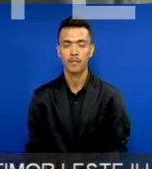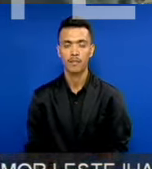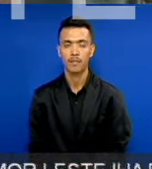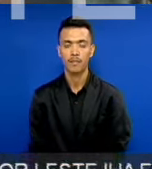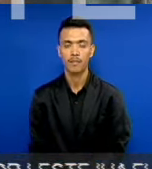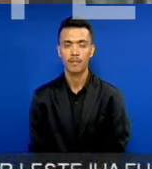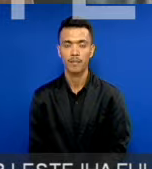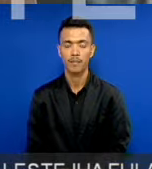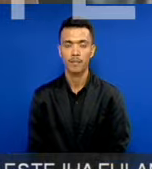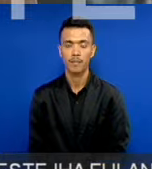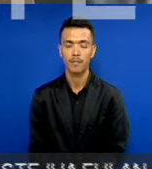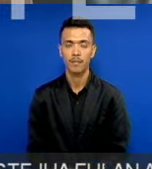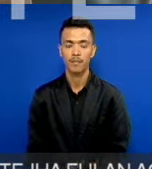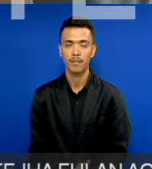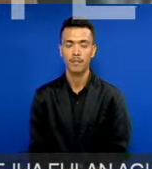bukatan ini ya merkam.